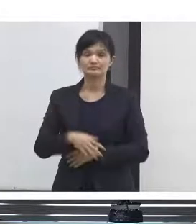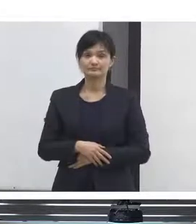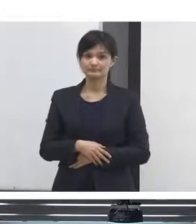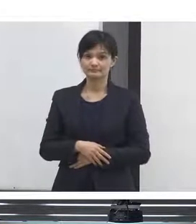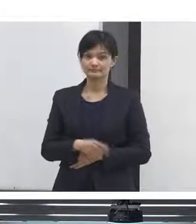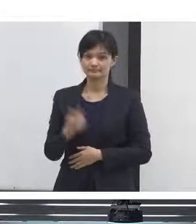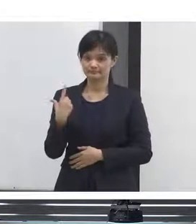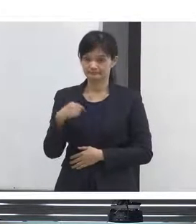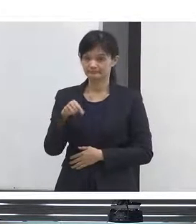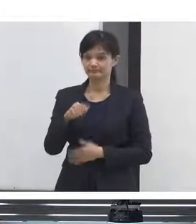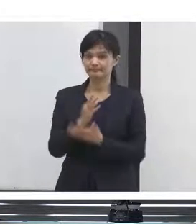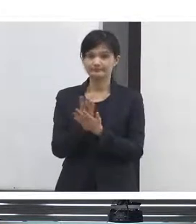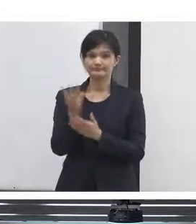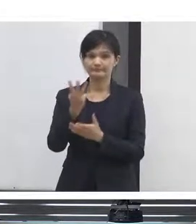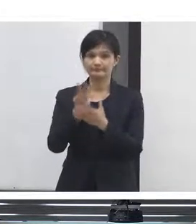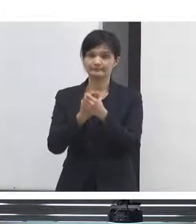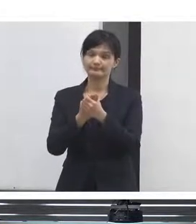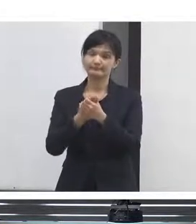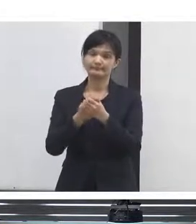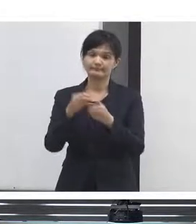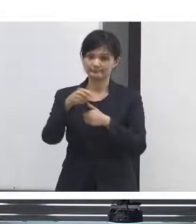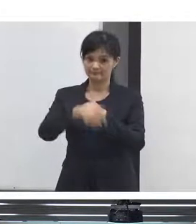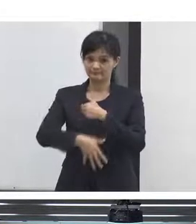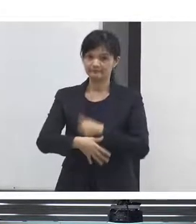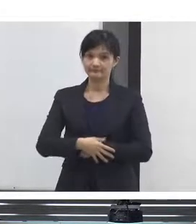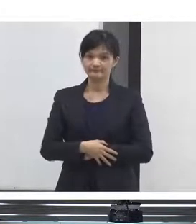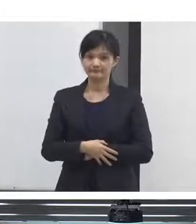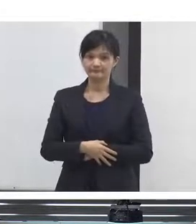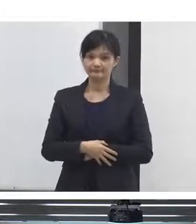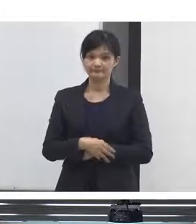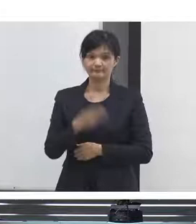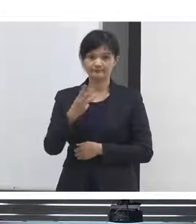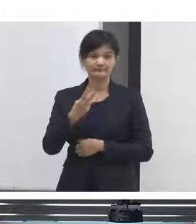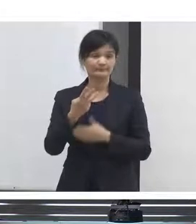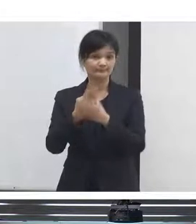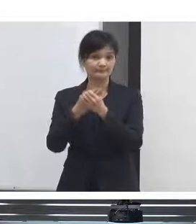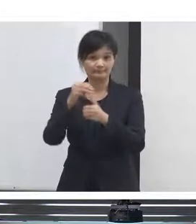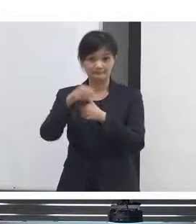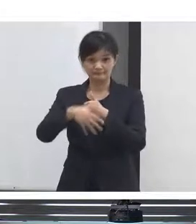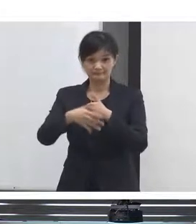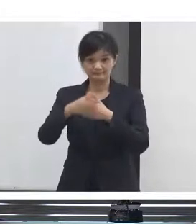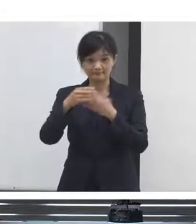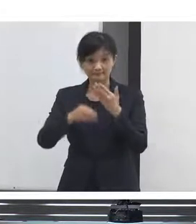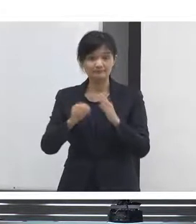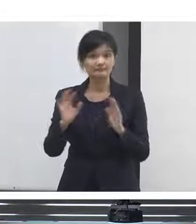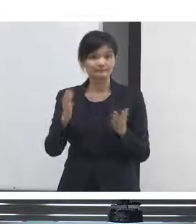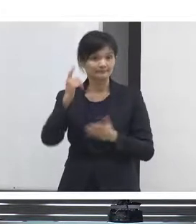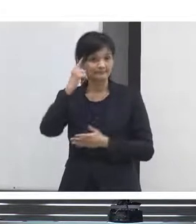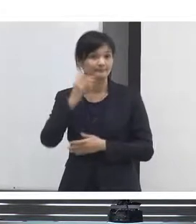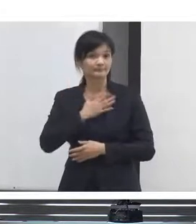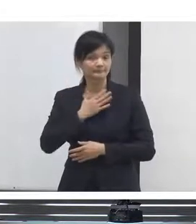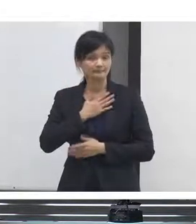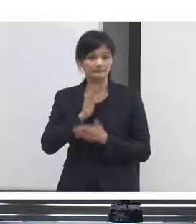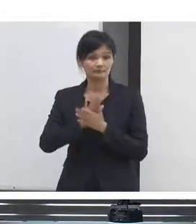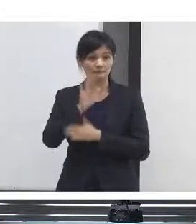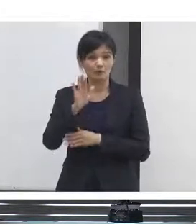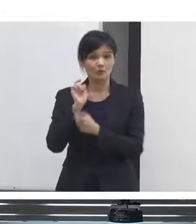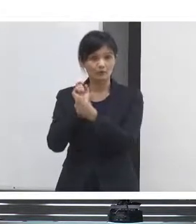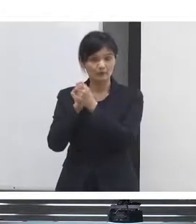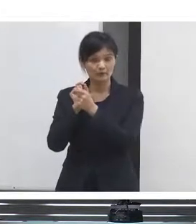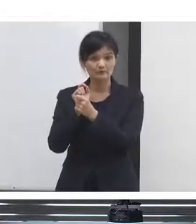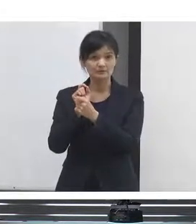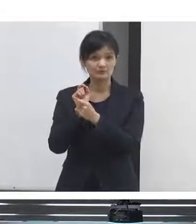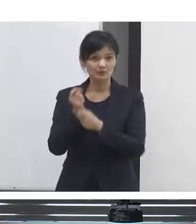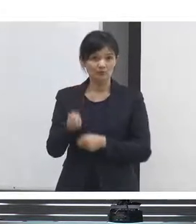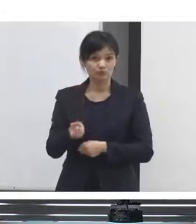就是一个三元的结构哦。那有了这样三元结构的概念，大概我们可以来讲一下说，近几年来比较流行的像 knowledge